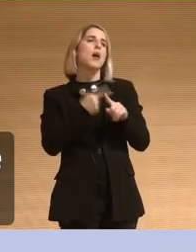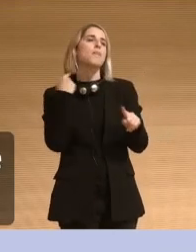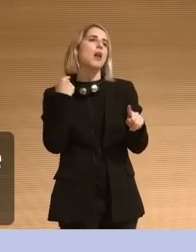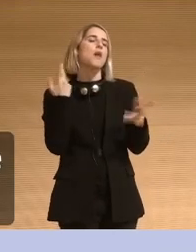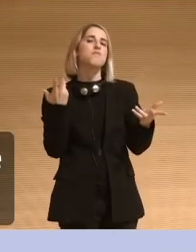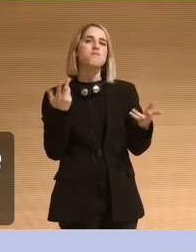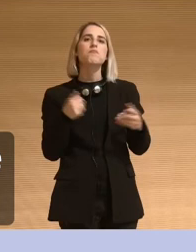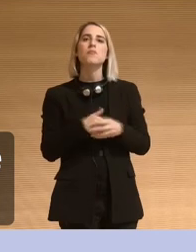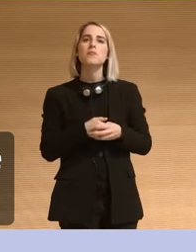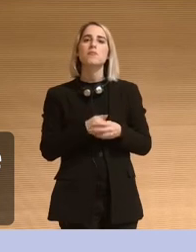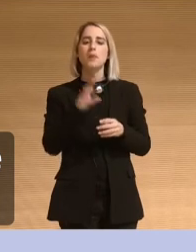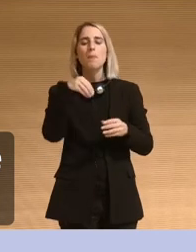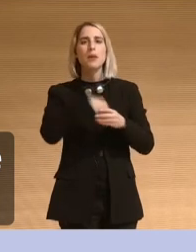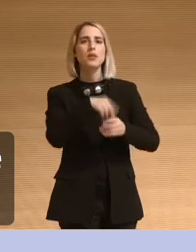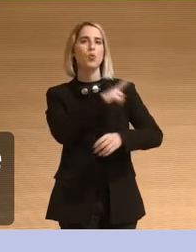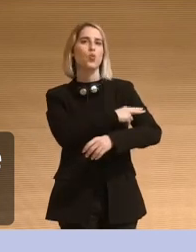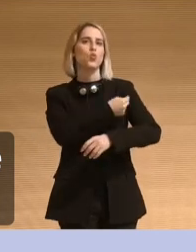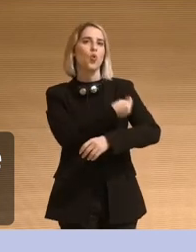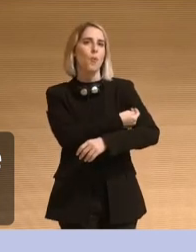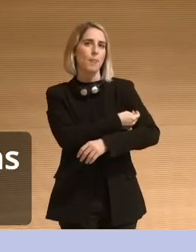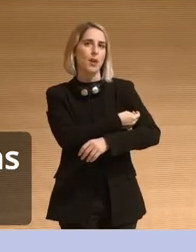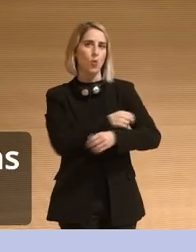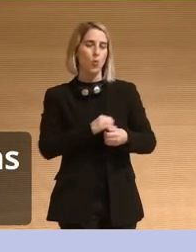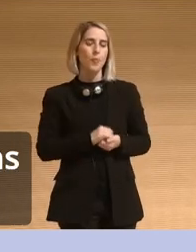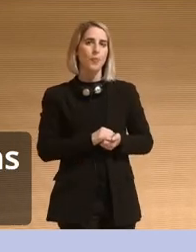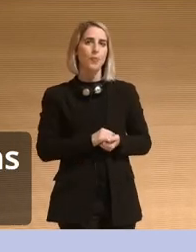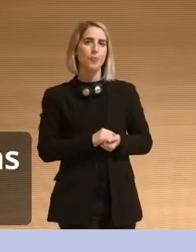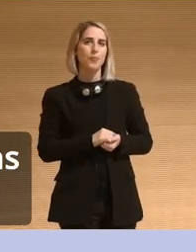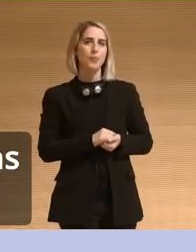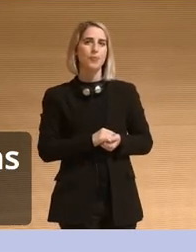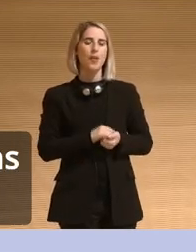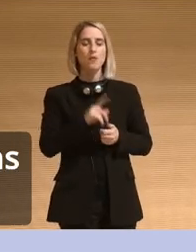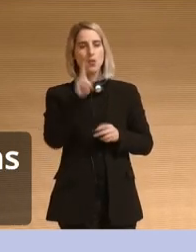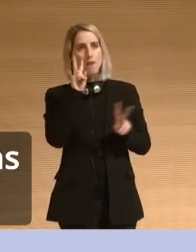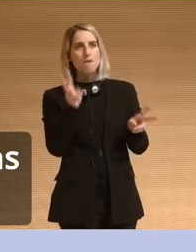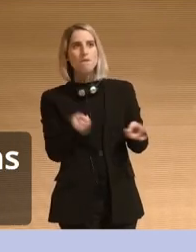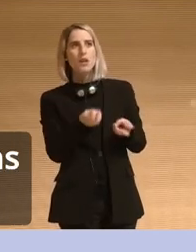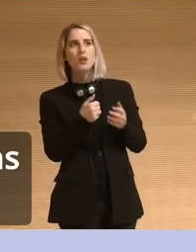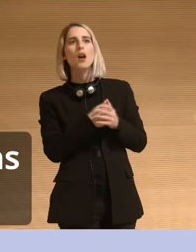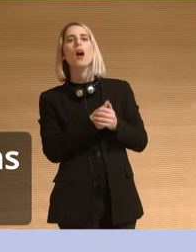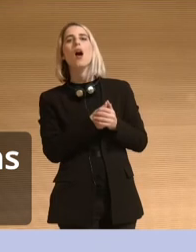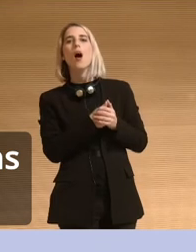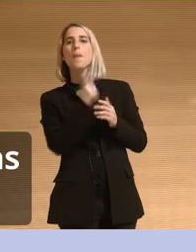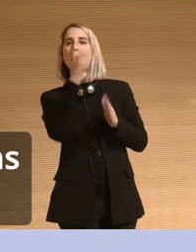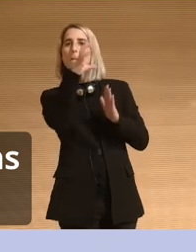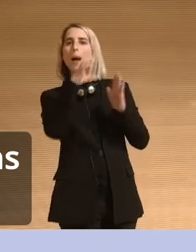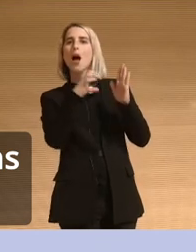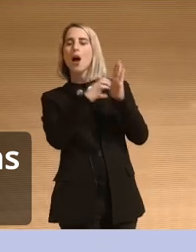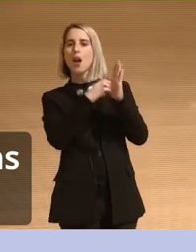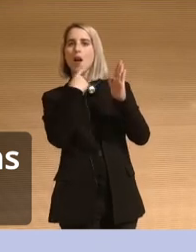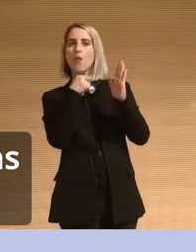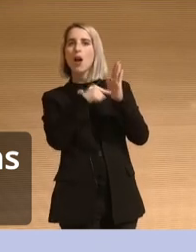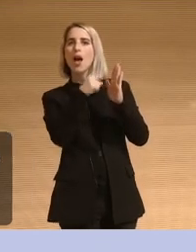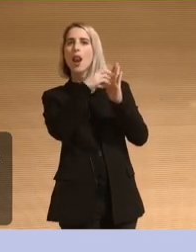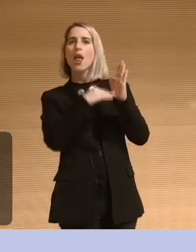του νοσοκομείου και του μουσείου του νοσοκομείου, βρήκε κάτω-κάτω την παράγραφο που έλεγε και του κίνησε